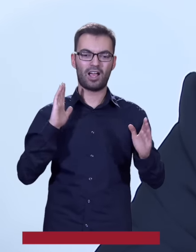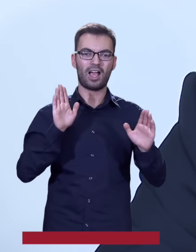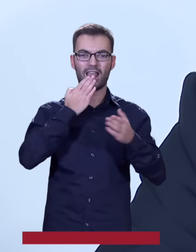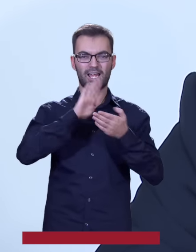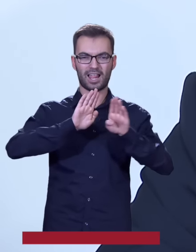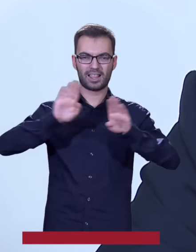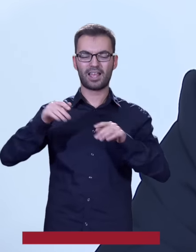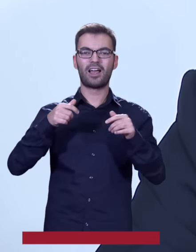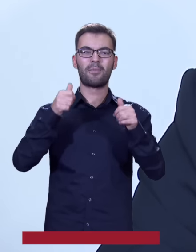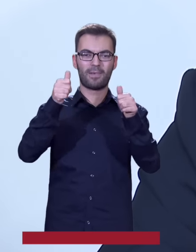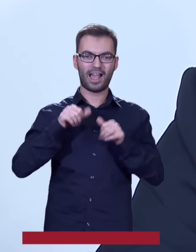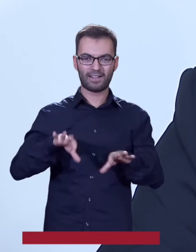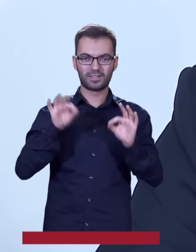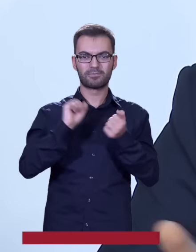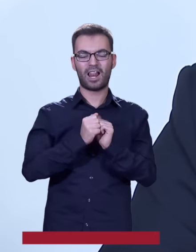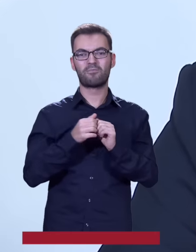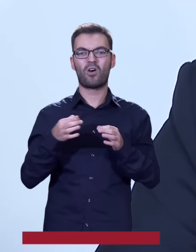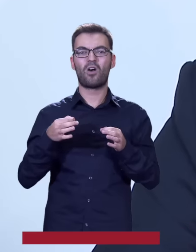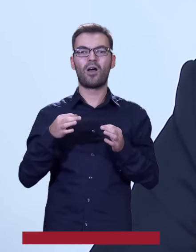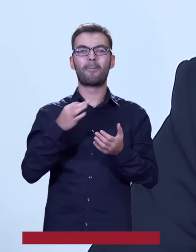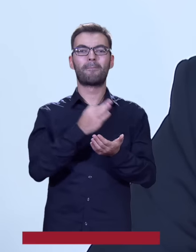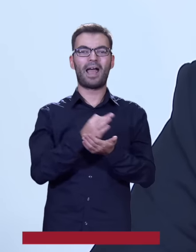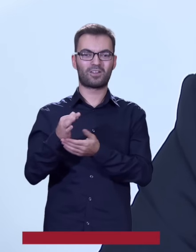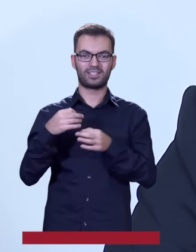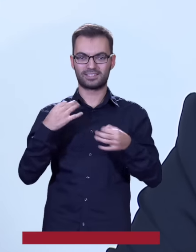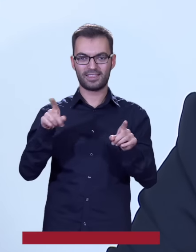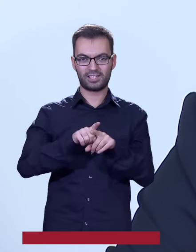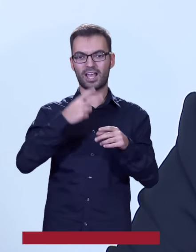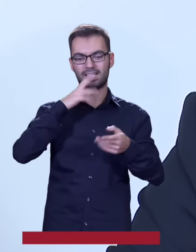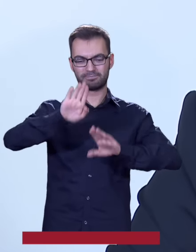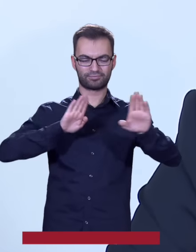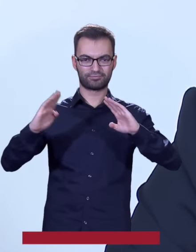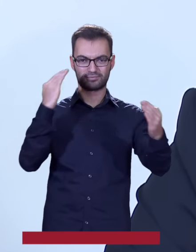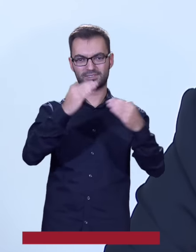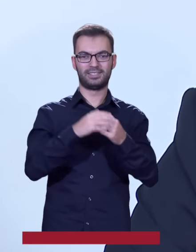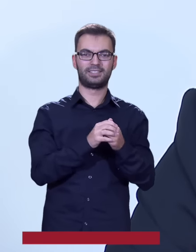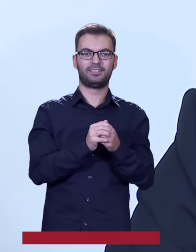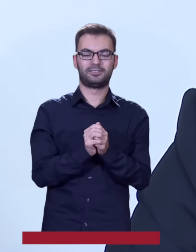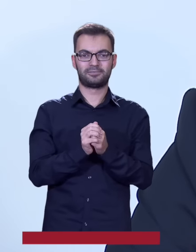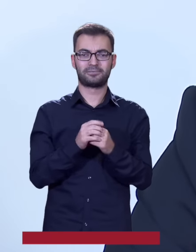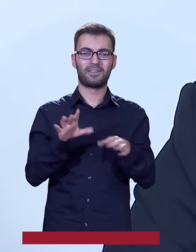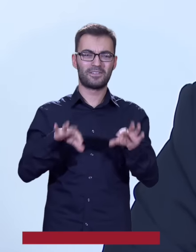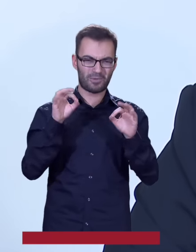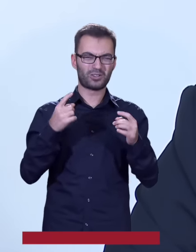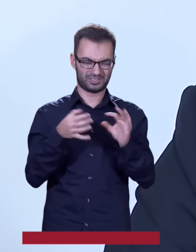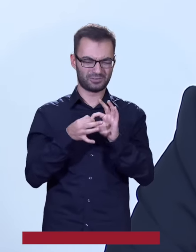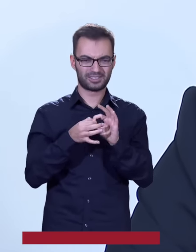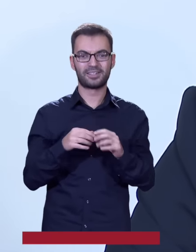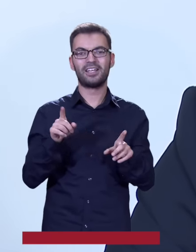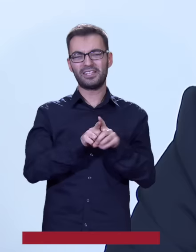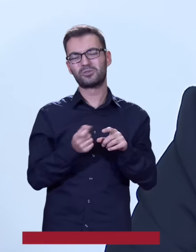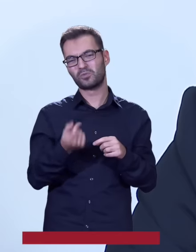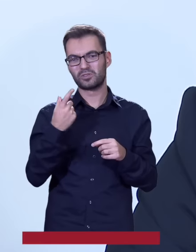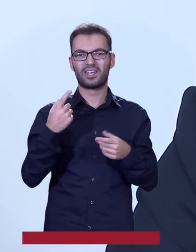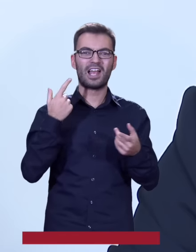plakaty wyborcze, czy też zaparkowanie pojazdu, również oklejonego odpowiednią treścią wyborczą. Pojawiają się również